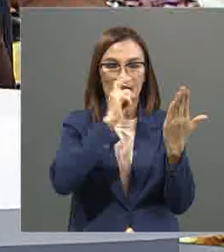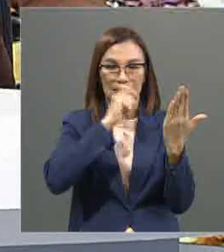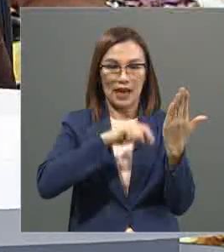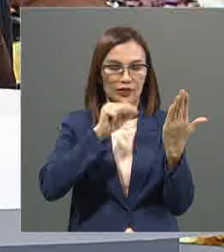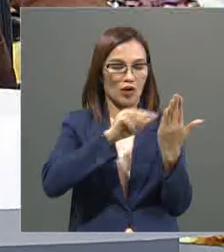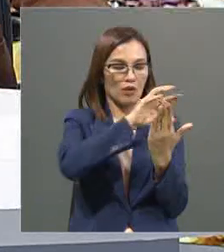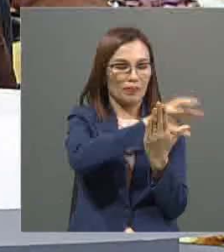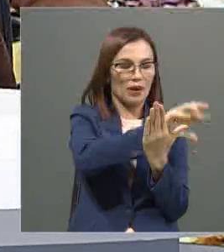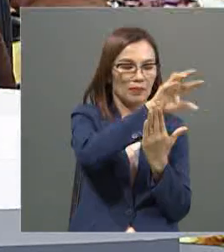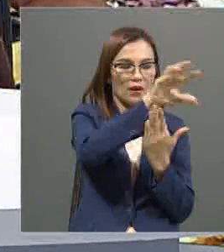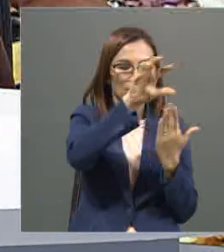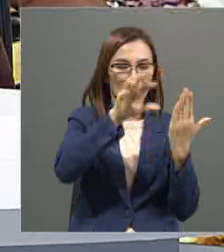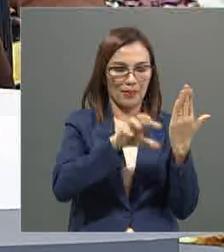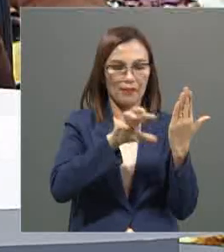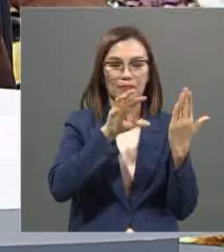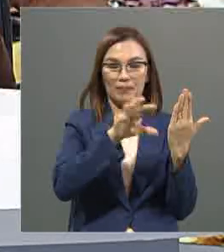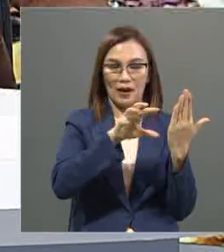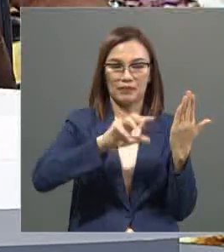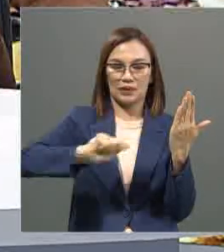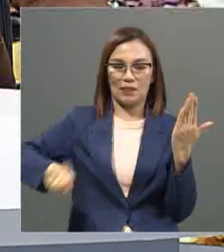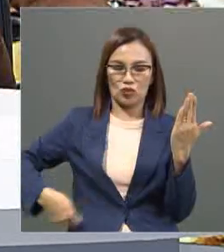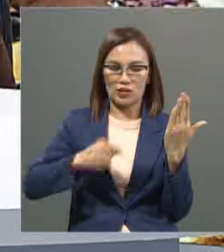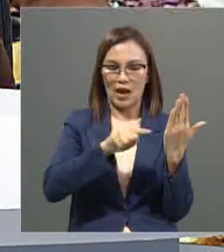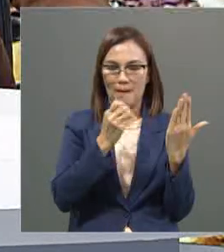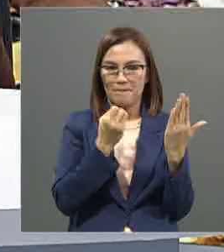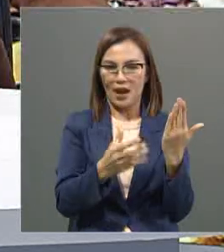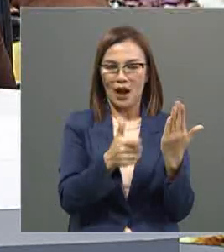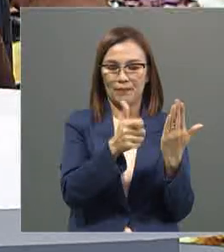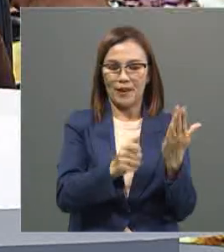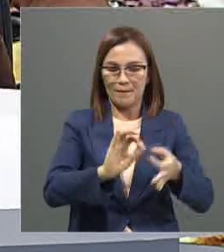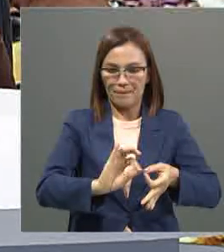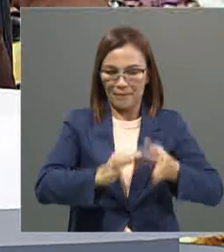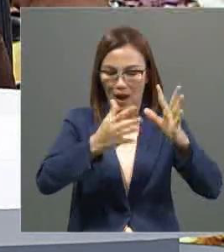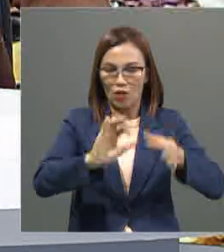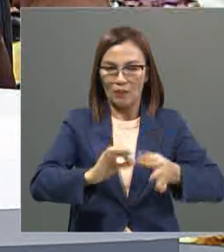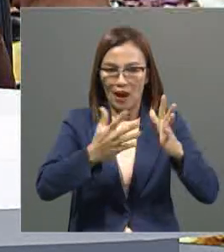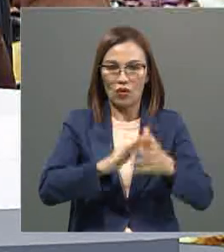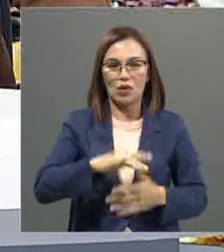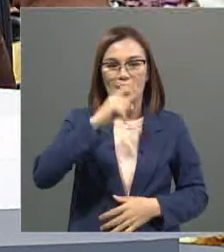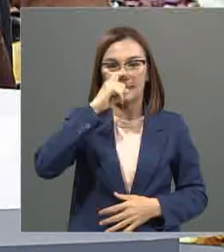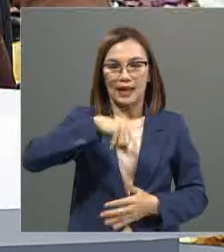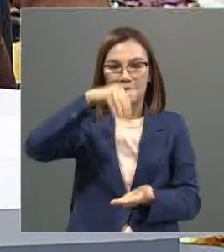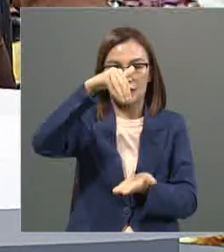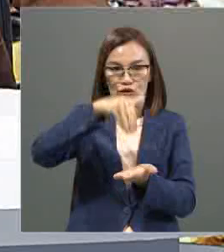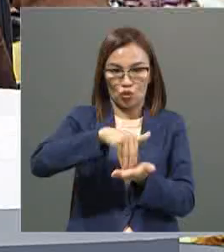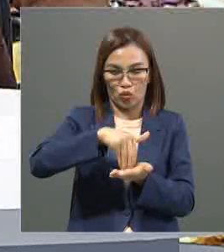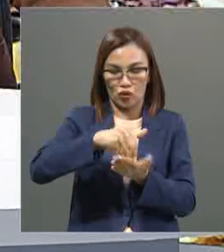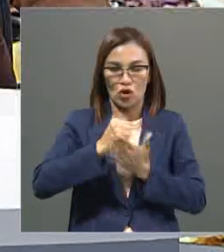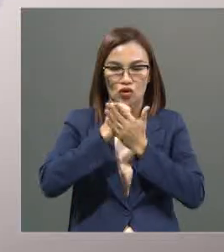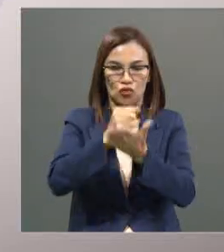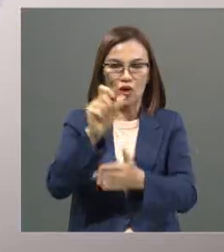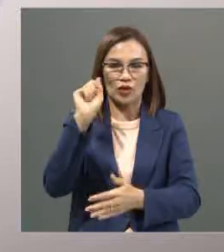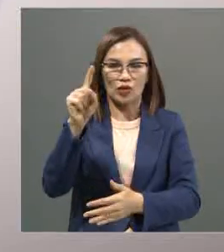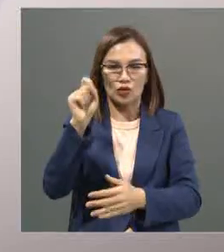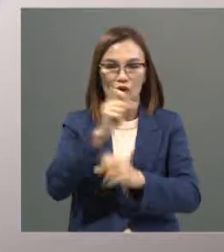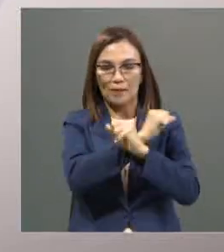จากประเทศเพื่อนบ้านอย่างกัมพูชาที่ก็พบจุดความร้อนเยอะด้วยเนี่ยไทยเราก็มีการเตรียมตั้งศูนย์ฮอตไลน์ขึ้นมาเพื่อป้องกันการ